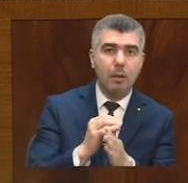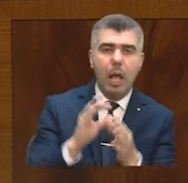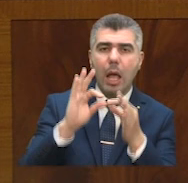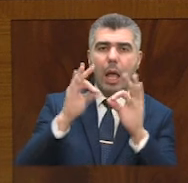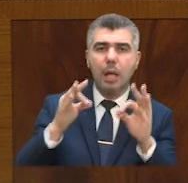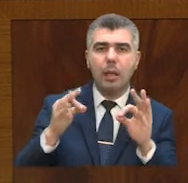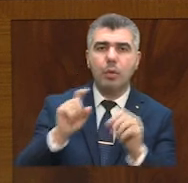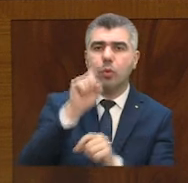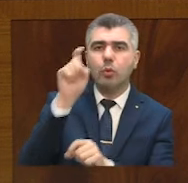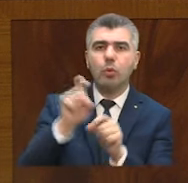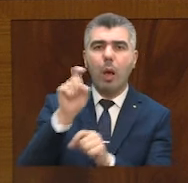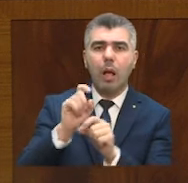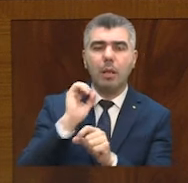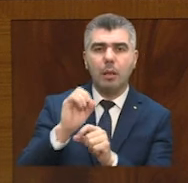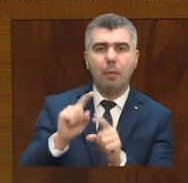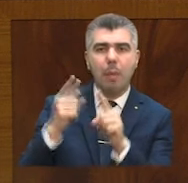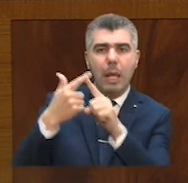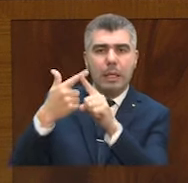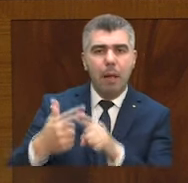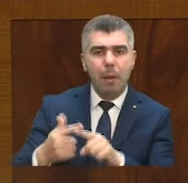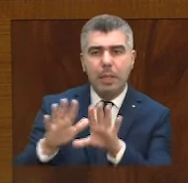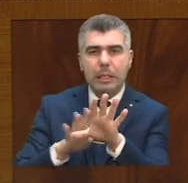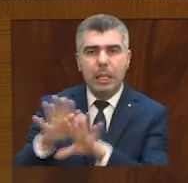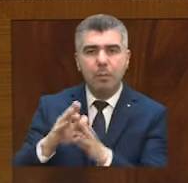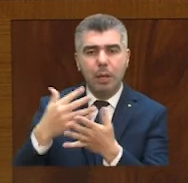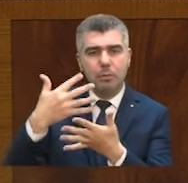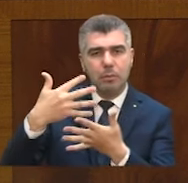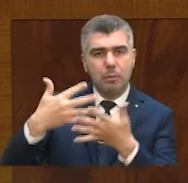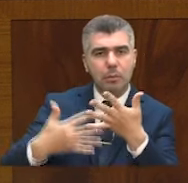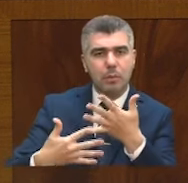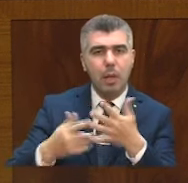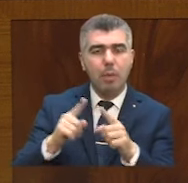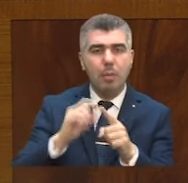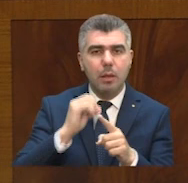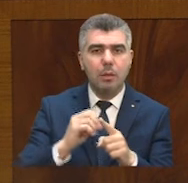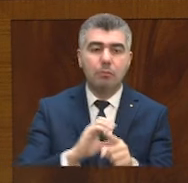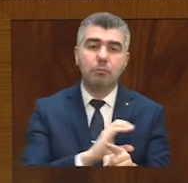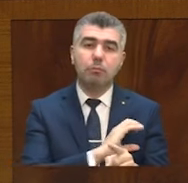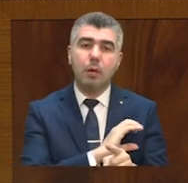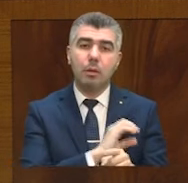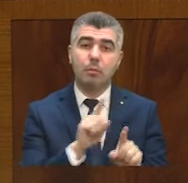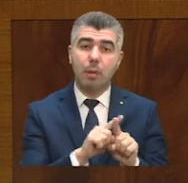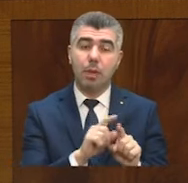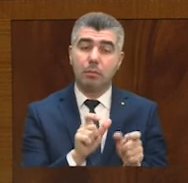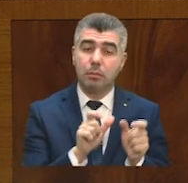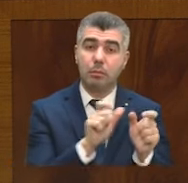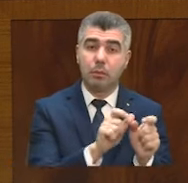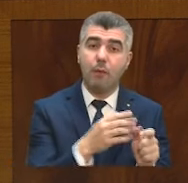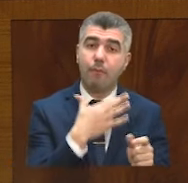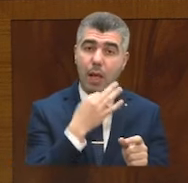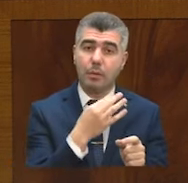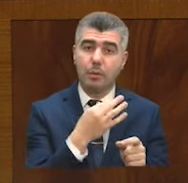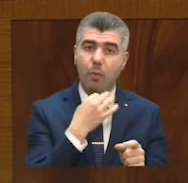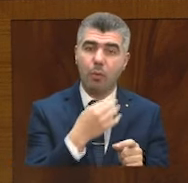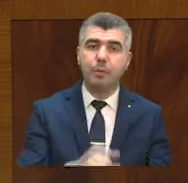الاسئله ديال الحكامه التربويه والماليه والتدبير المقاربه الامنيه ل جاتم اليها سيد رئيس الحكومه وتبدو سهله ولكن خليوني